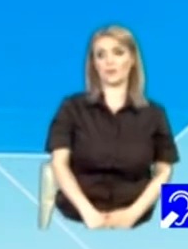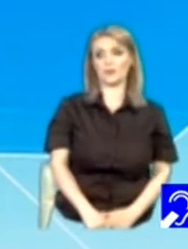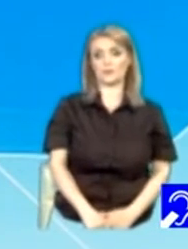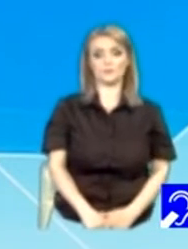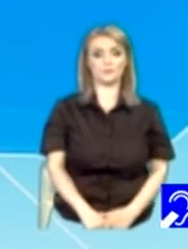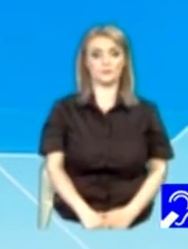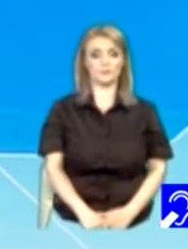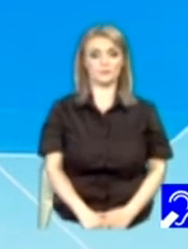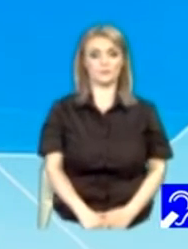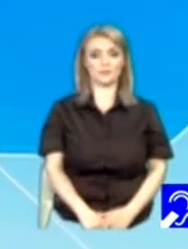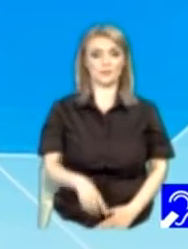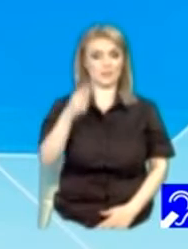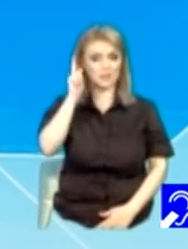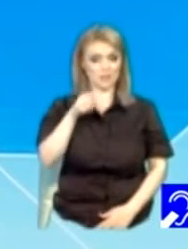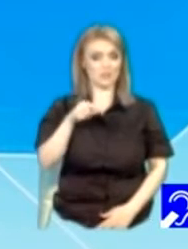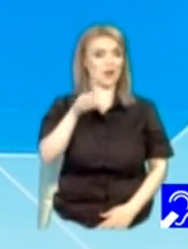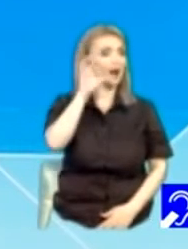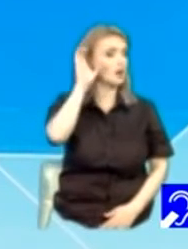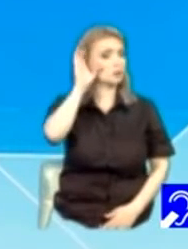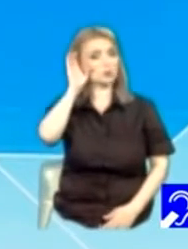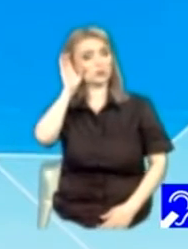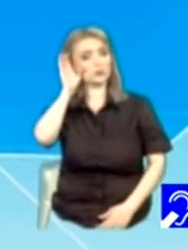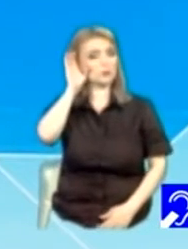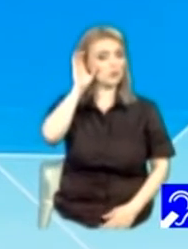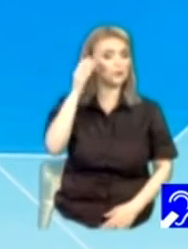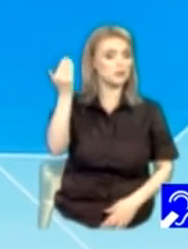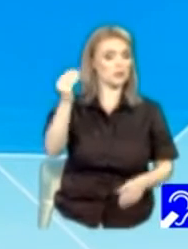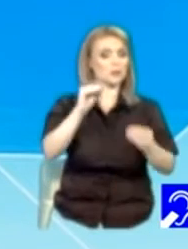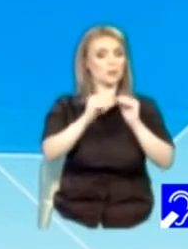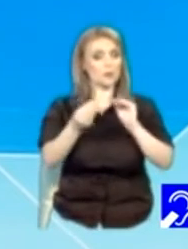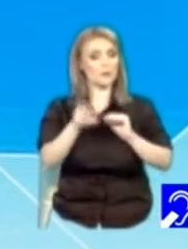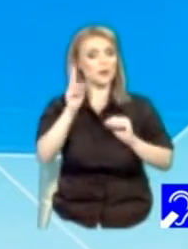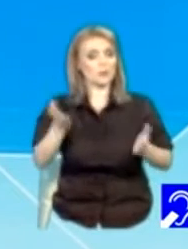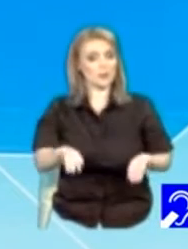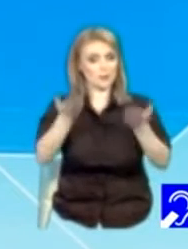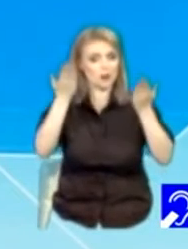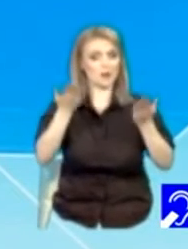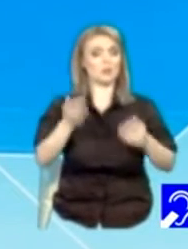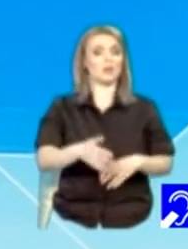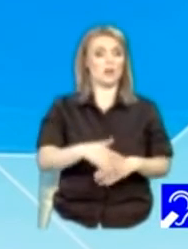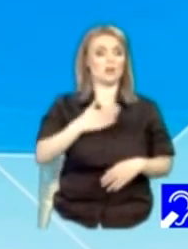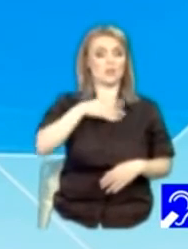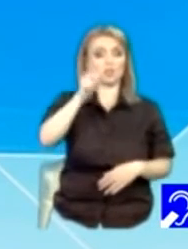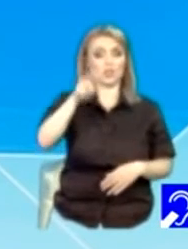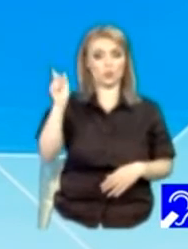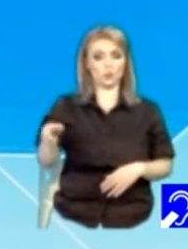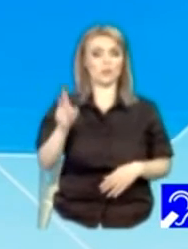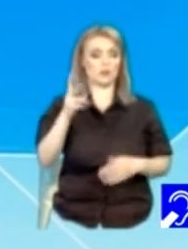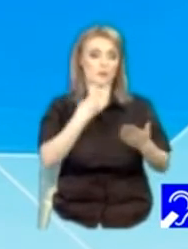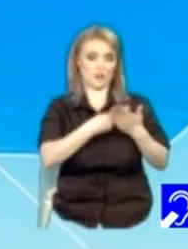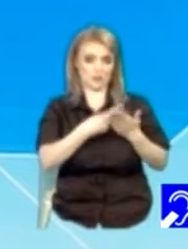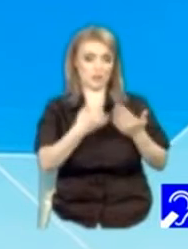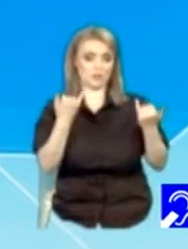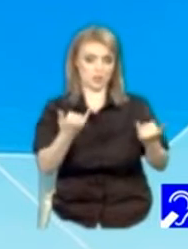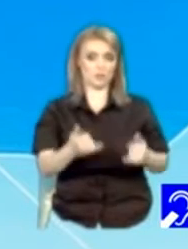Să știți că, ascultând problemele invocate de oamenii noștri care au fost arătați la micile ecrane,